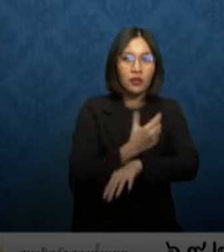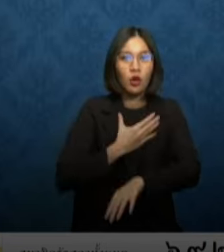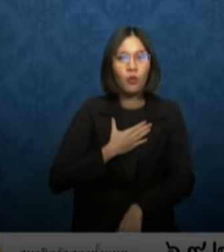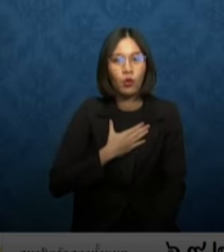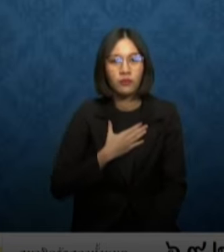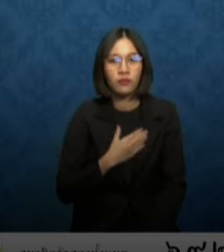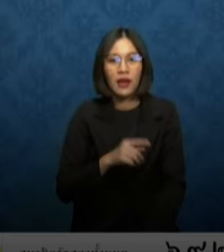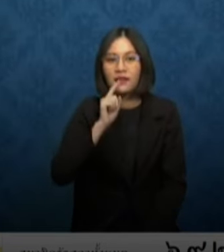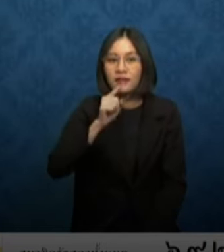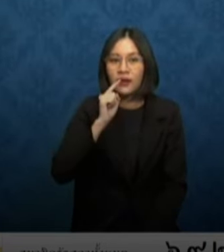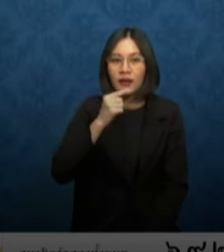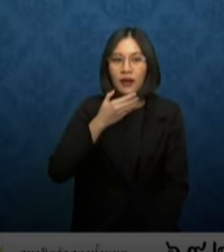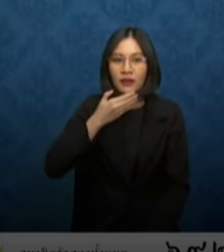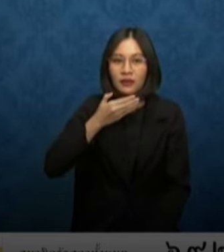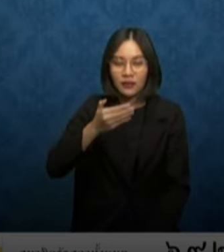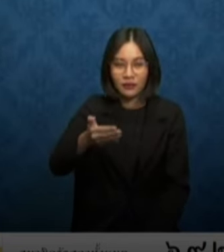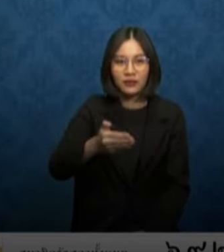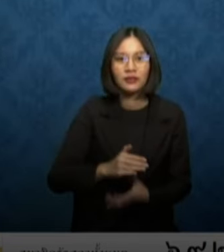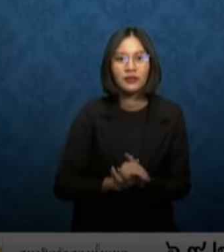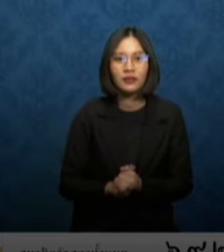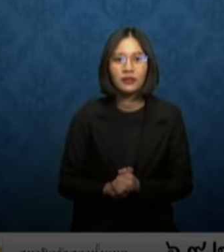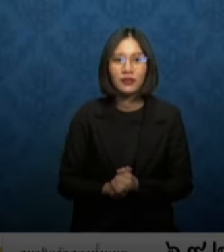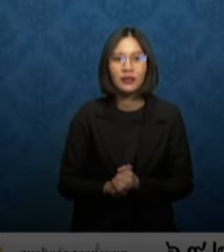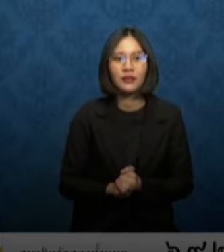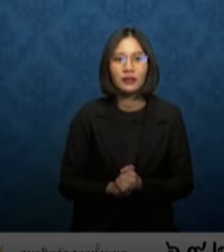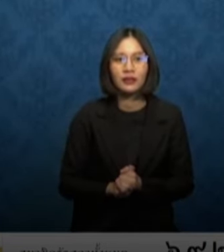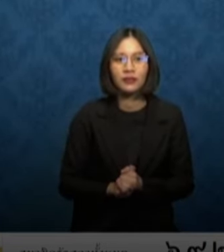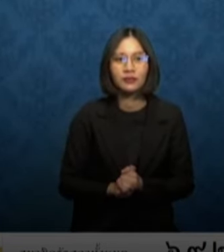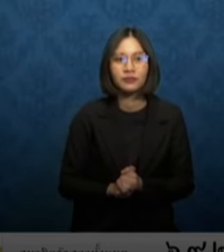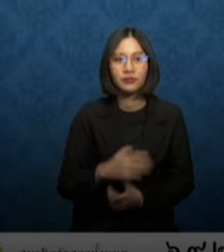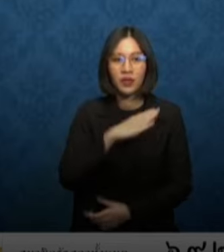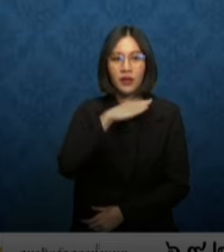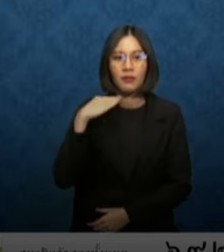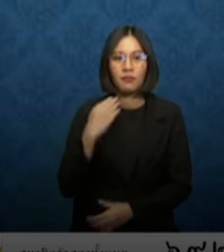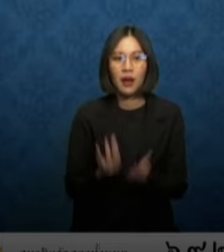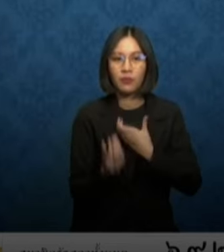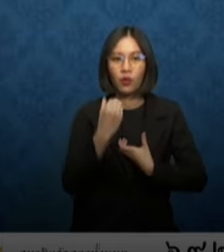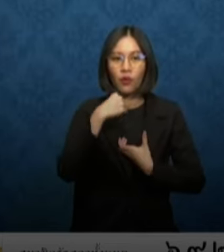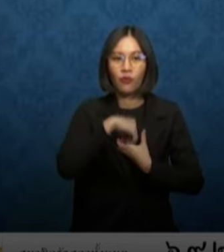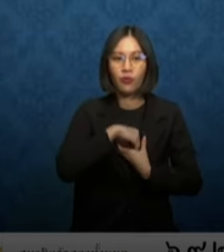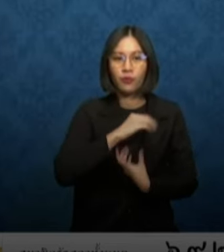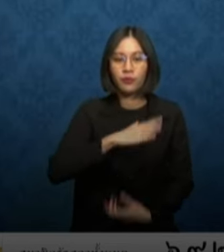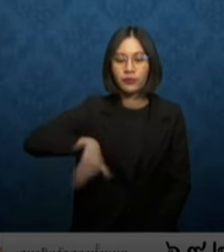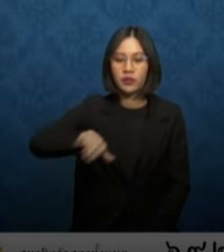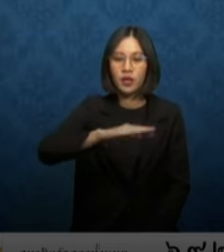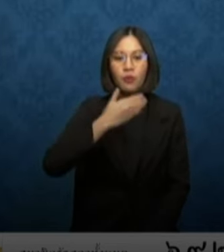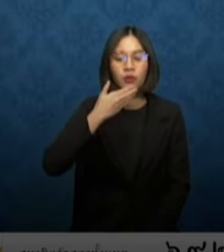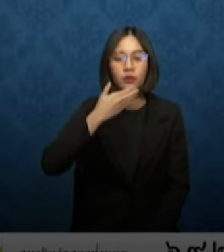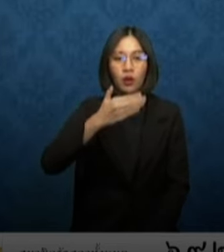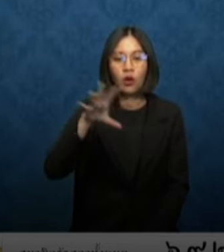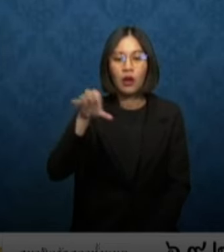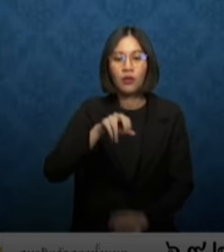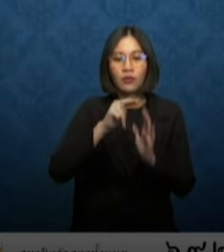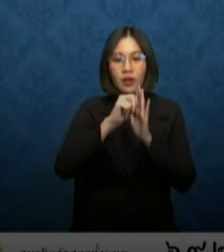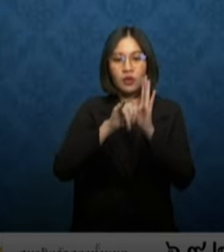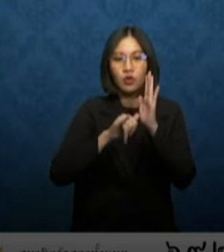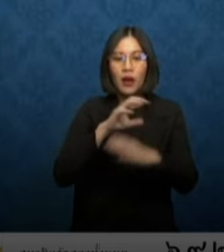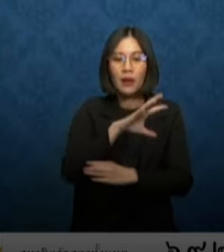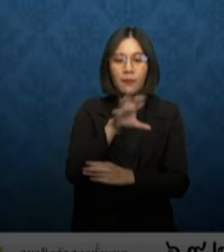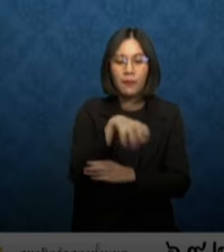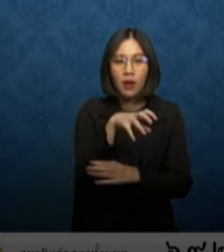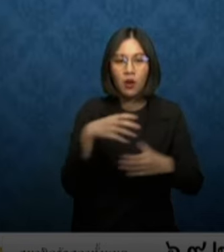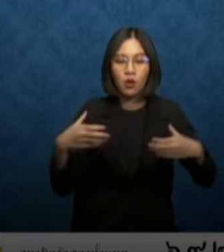แช่งไปชั่วลูกชั่วหลานและเป็นตราบาปติดตัวพวกท่านตลอดไปที่นำนโยบายมาหลอกลวงให้พี่